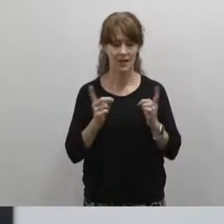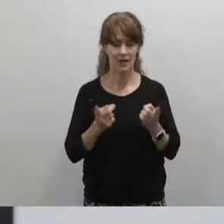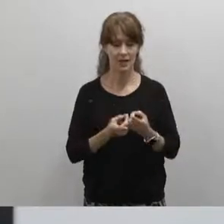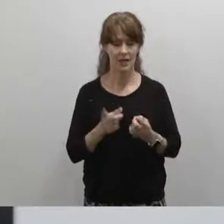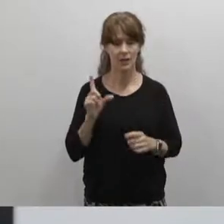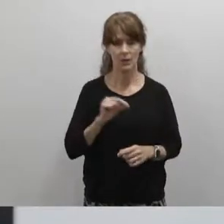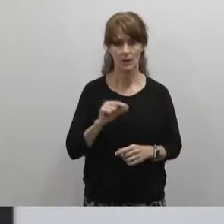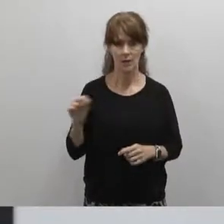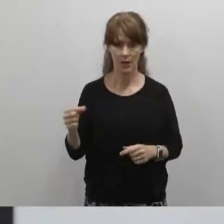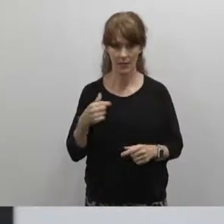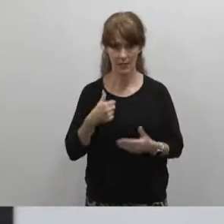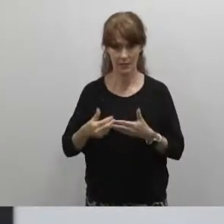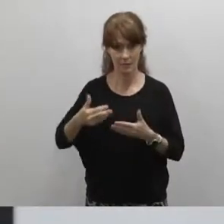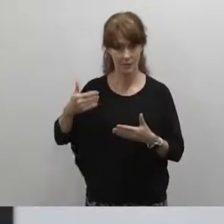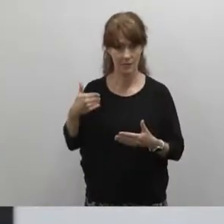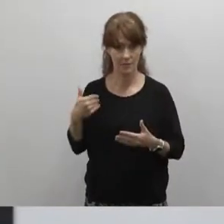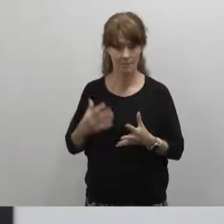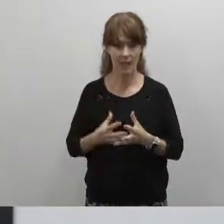គេចាប់ផ្ដើមធ្វើវាមុននឹងខ្ញុំ